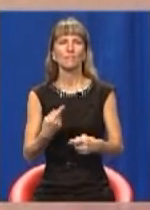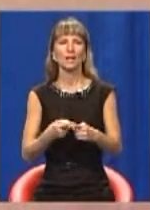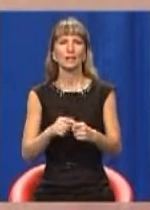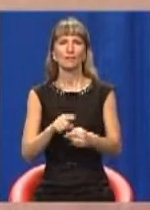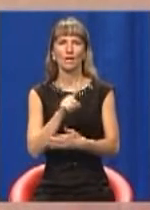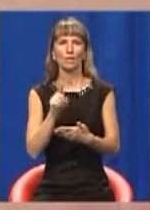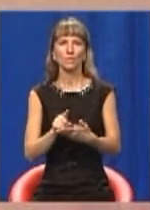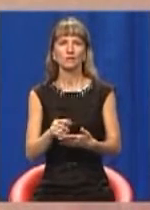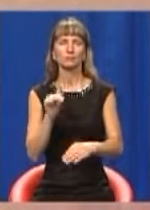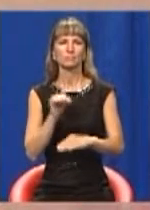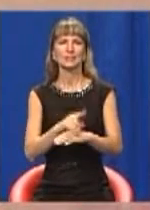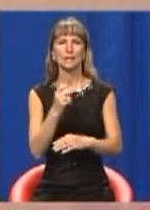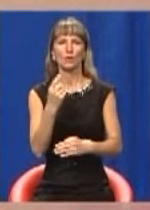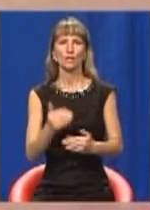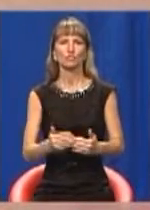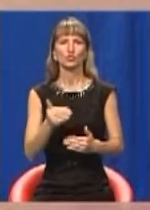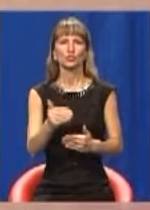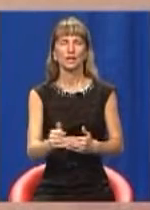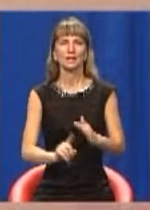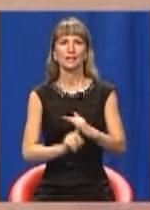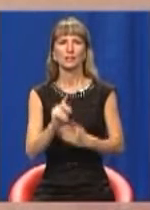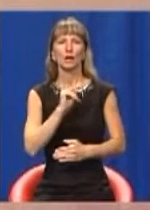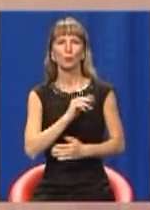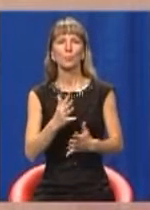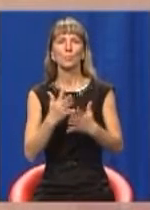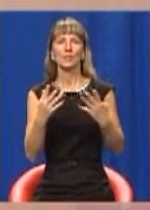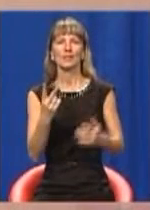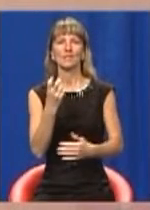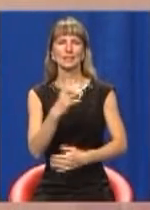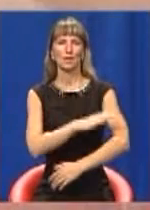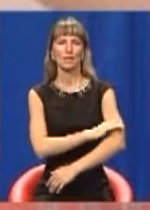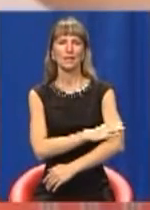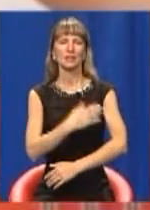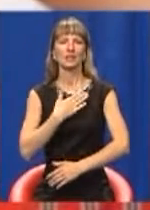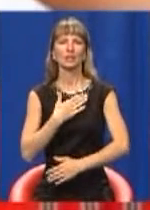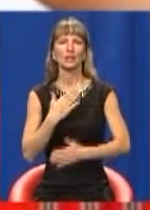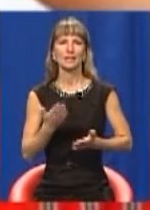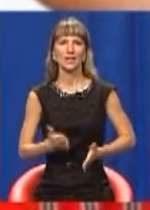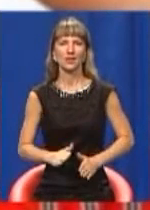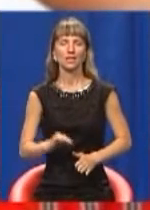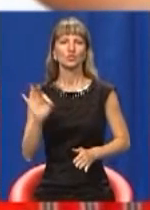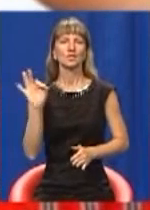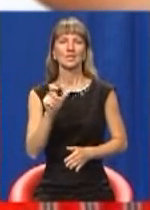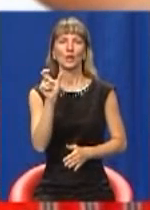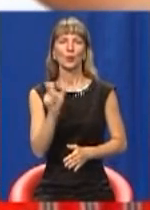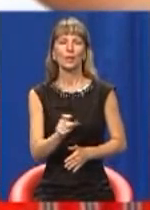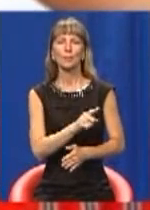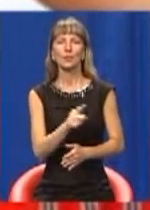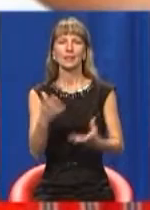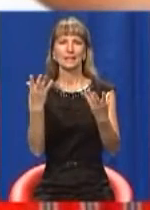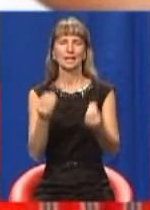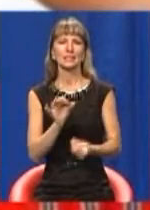то виявляється, за один крок починає працювати більше 200 м'язів нашого тіла. Найчастіше людина протягом